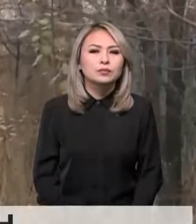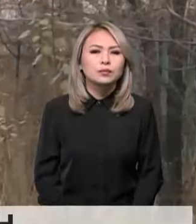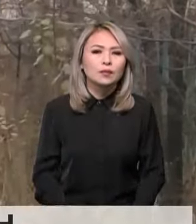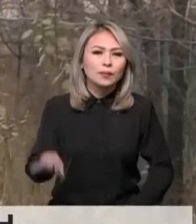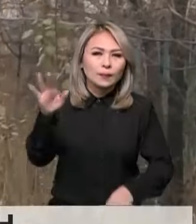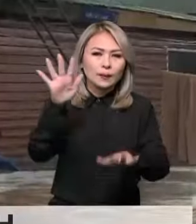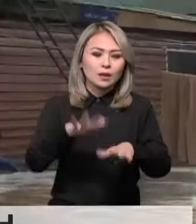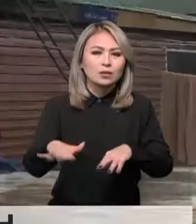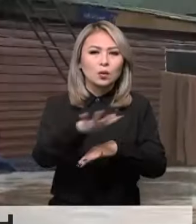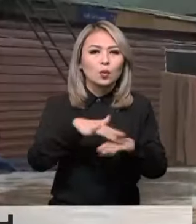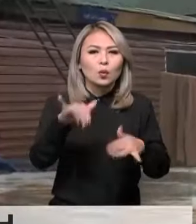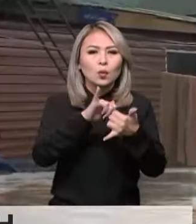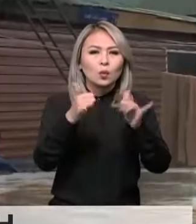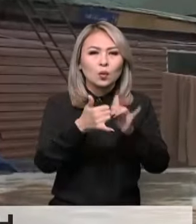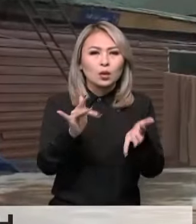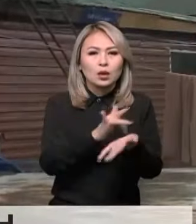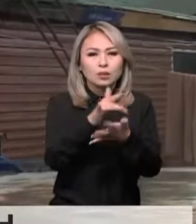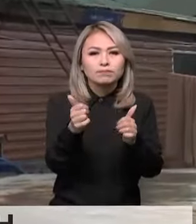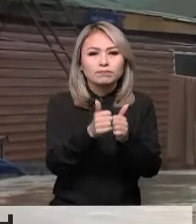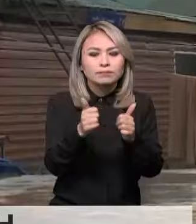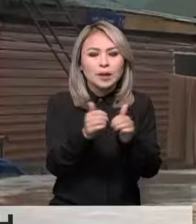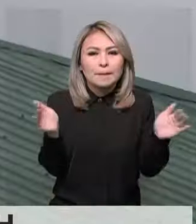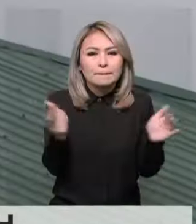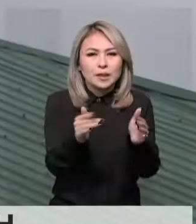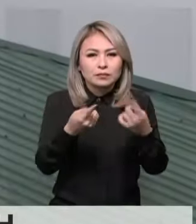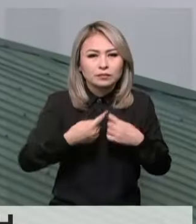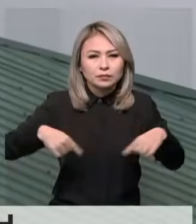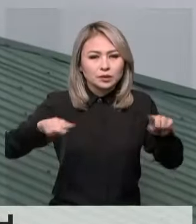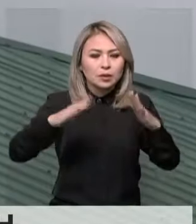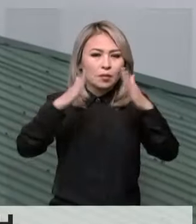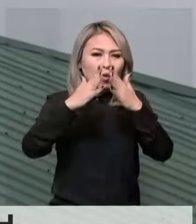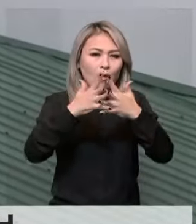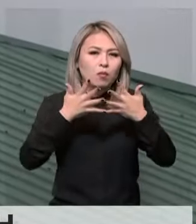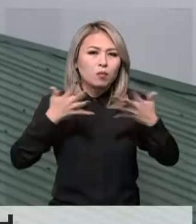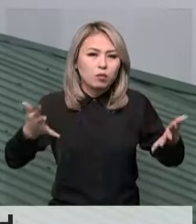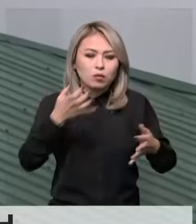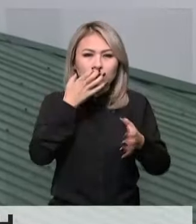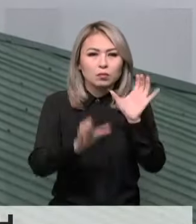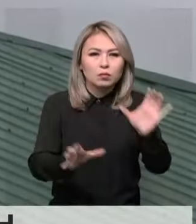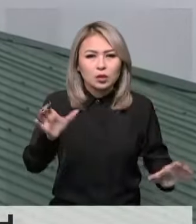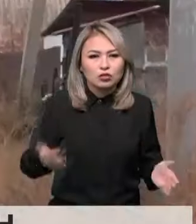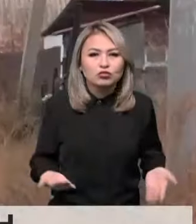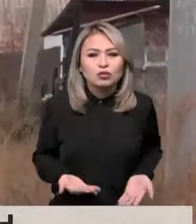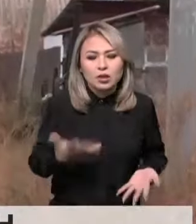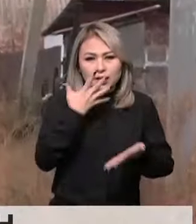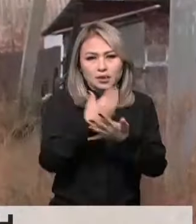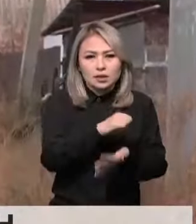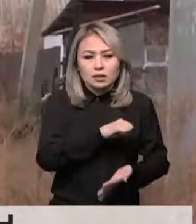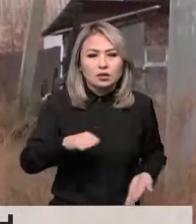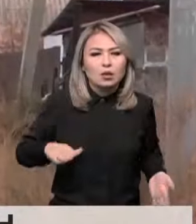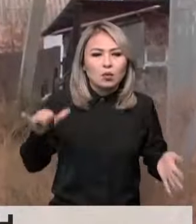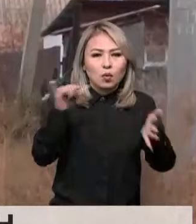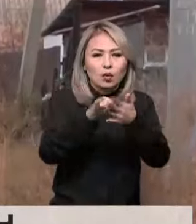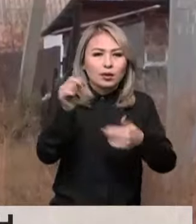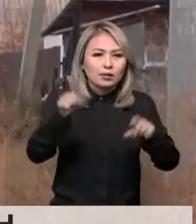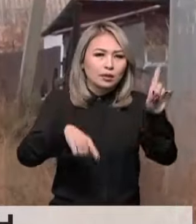Шығыс ауылы Өскемен қаласының іргесінде орналасқан шағын елді мекен. Мұндағы баспаналардың басымында жылу жүйесін тұрғындар өздері орнатқан. Сондықтан кей